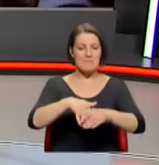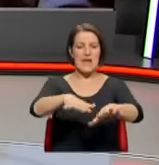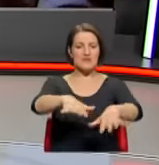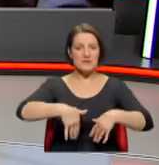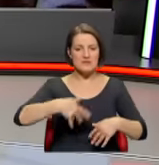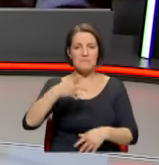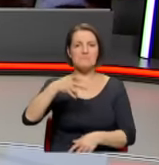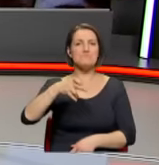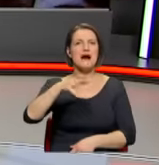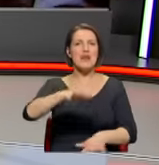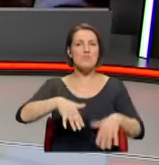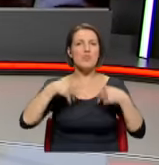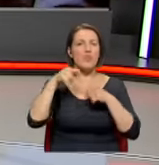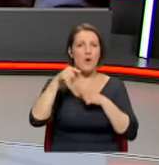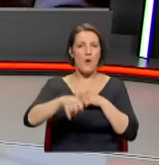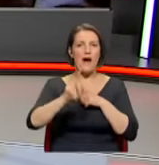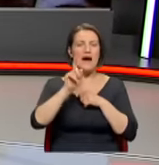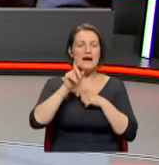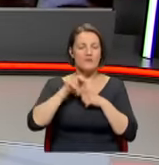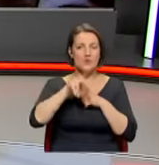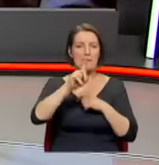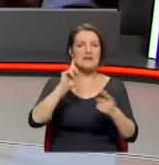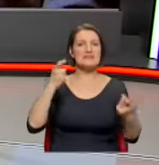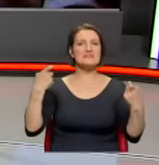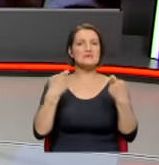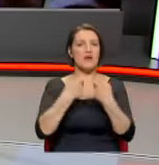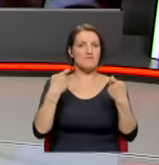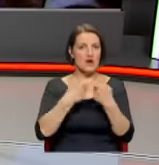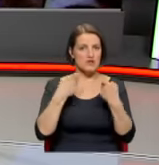bir parlamento tarafından yürütülen bir savaşla,